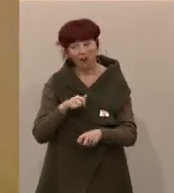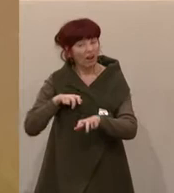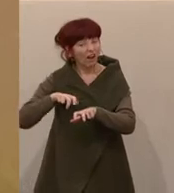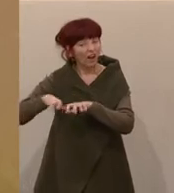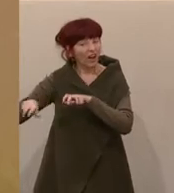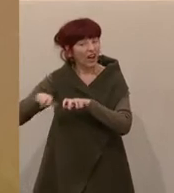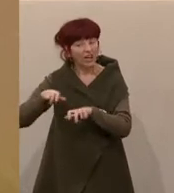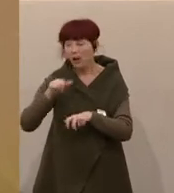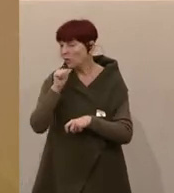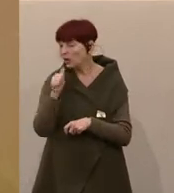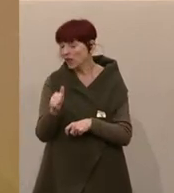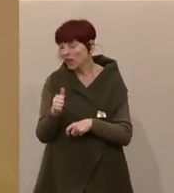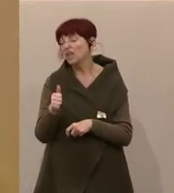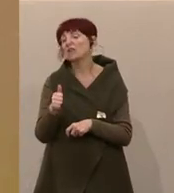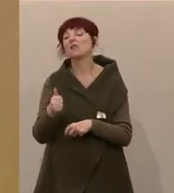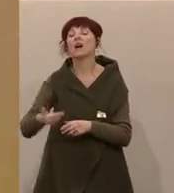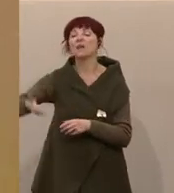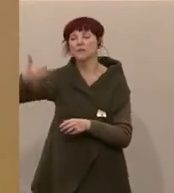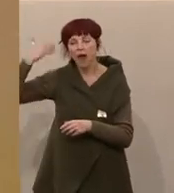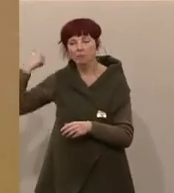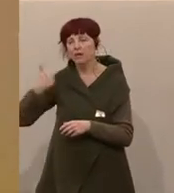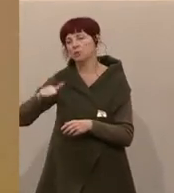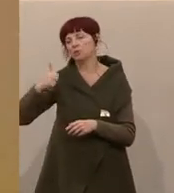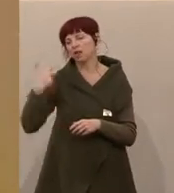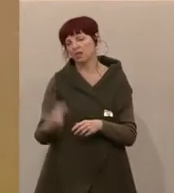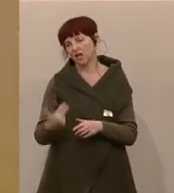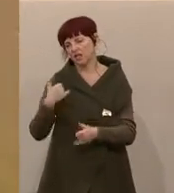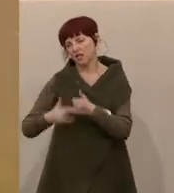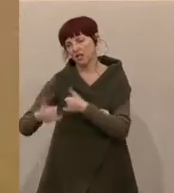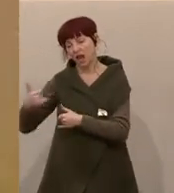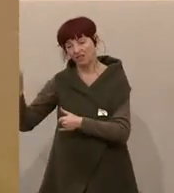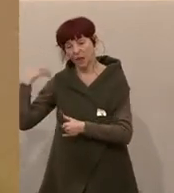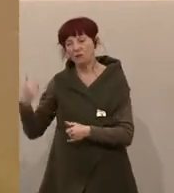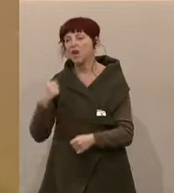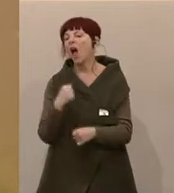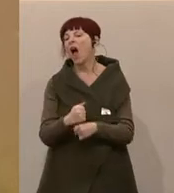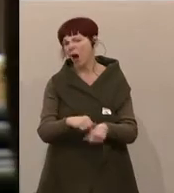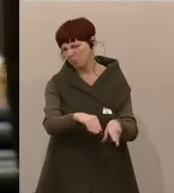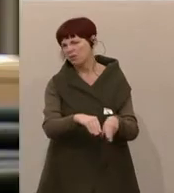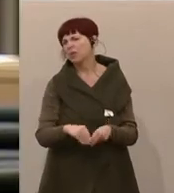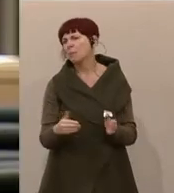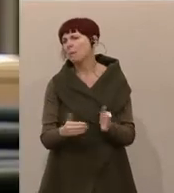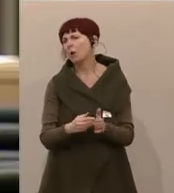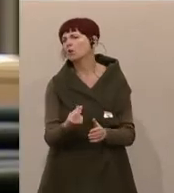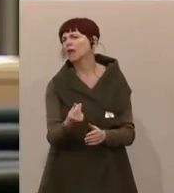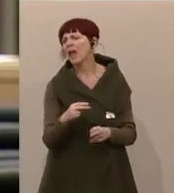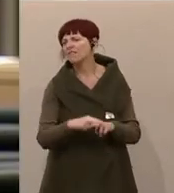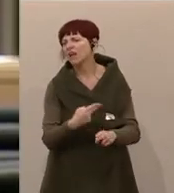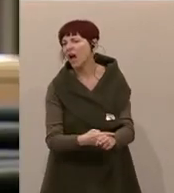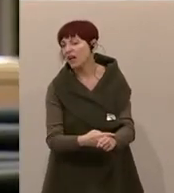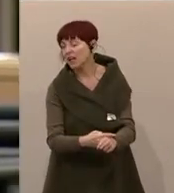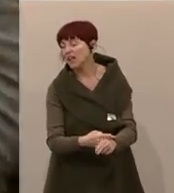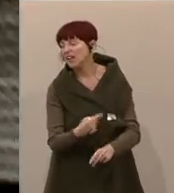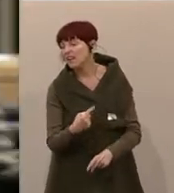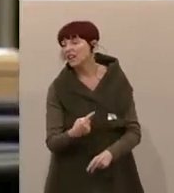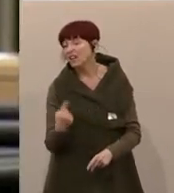vor 130 Jahren, die gesagt haben, nein, die Arbeitnehmer brauchen wirklich eine Grundversorgung. Die Arbeitnehmer brauchen ein Geld, wenn sie krank sind. Nein, es waren